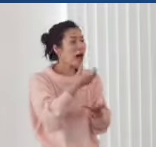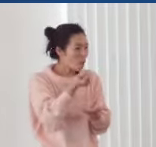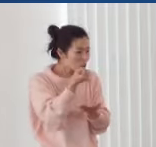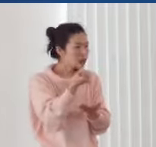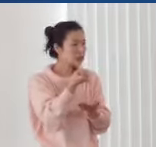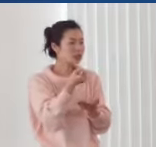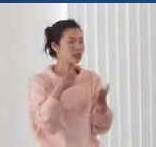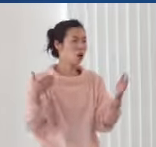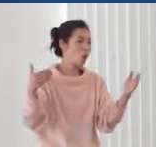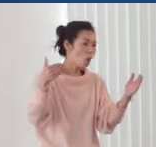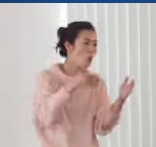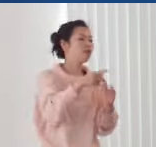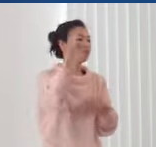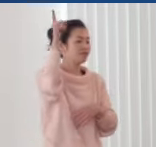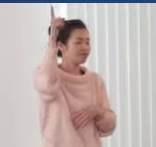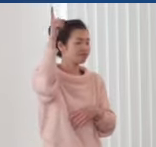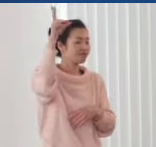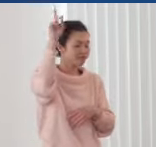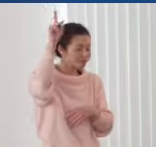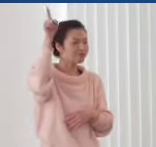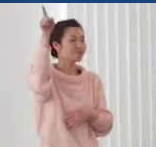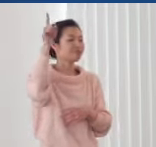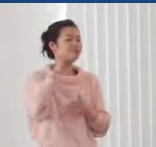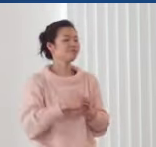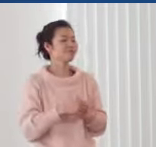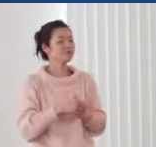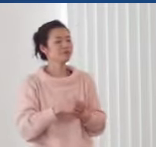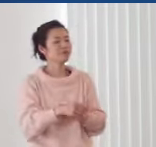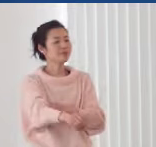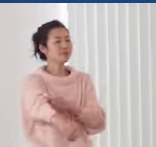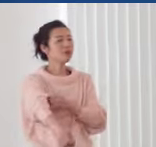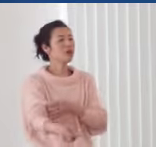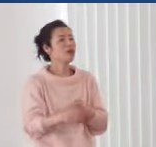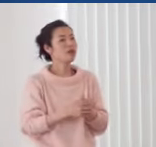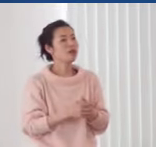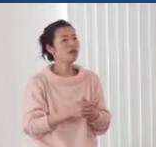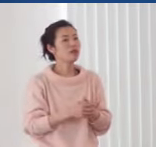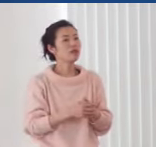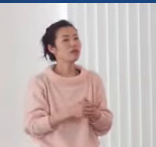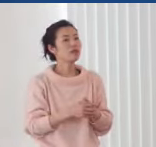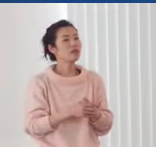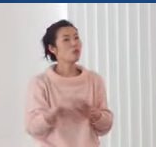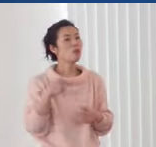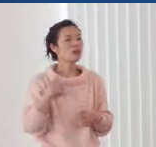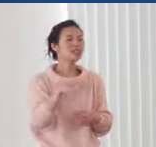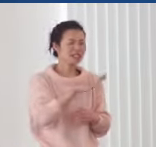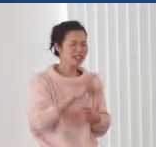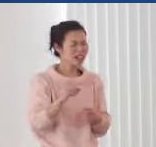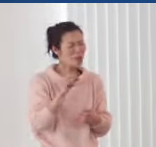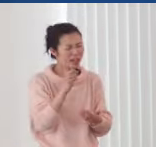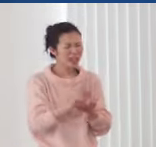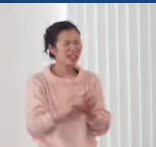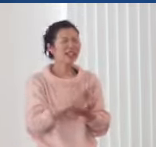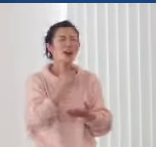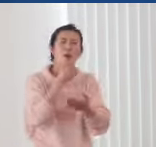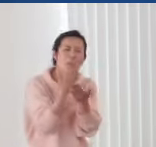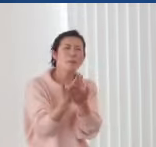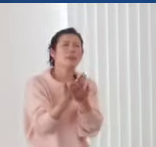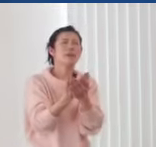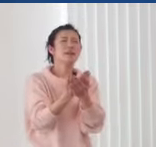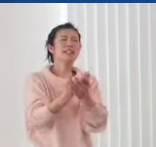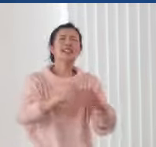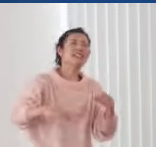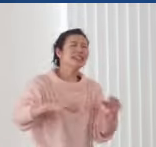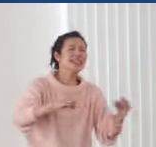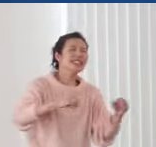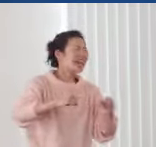ということですね。だから人間がどれだけ、賢くなろうが抗おうがですね、この時間を変えること